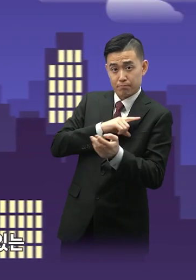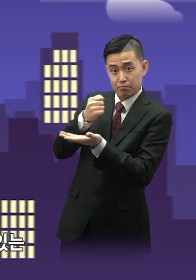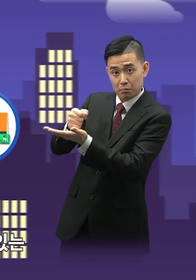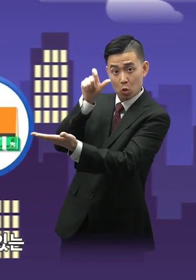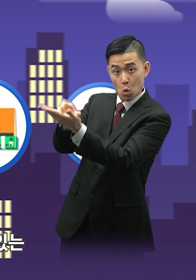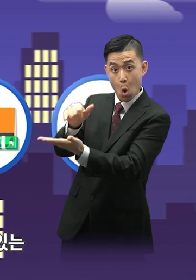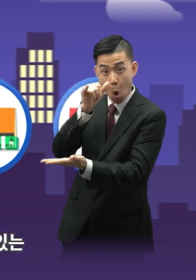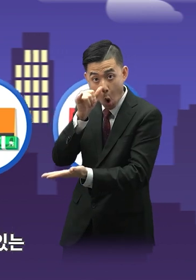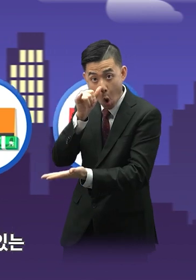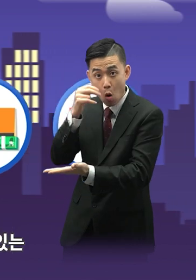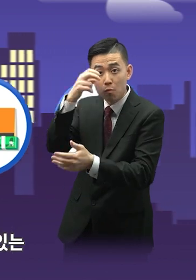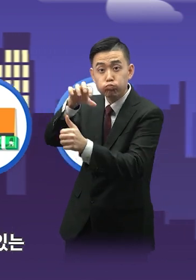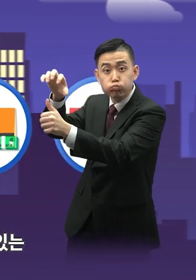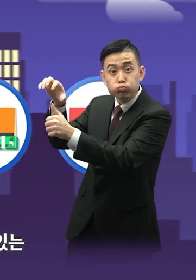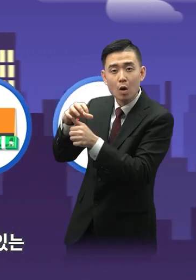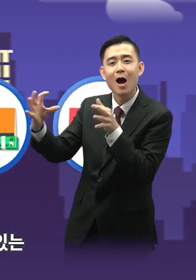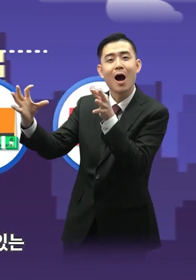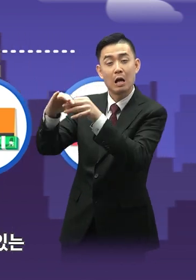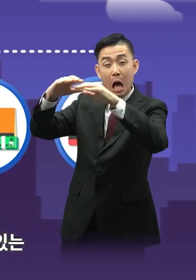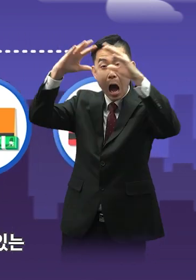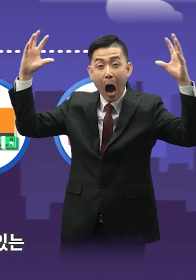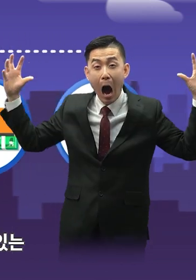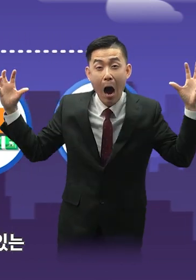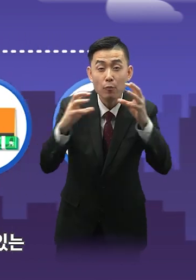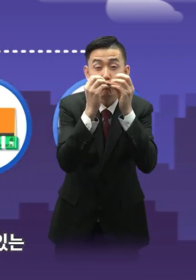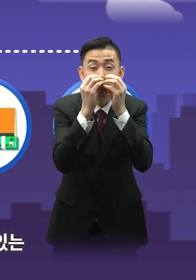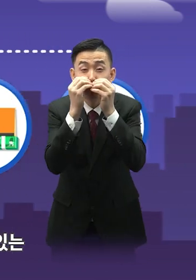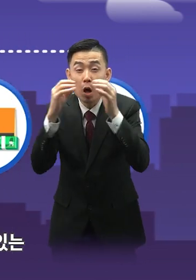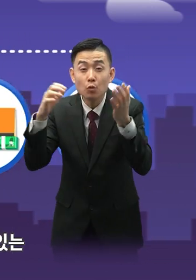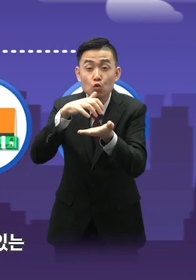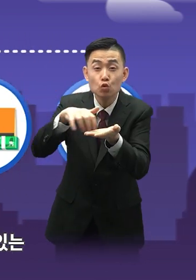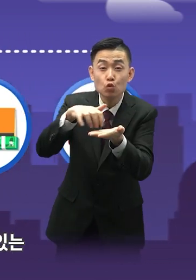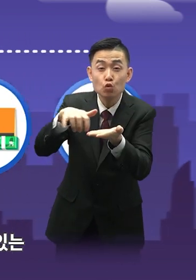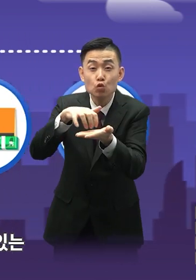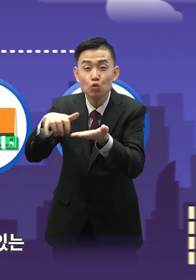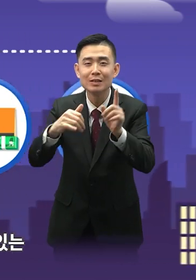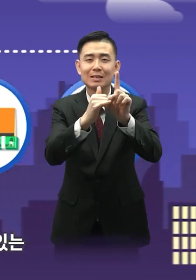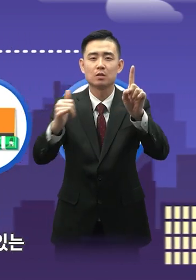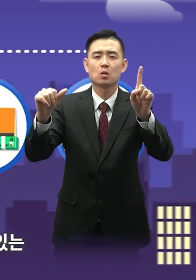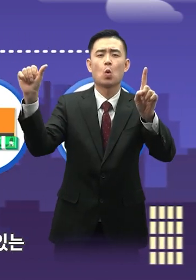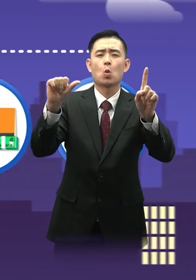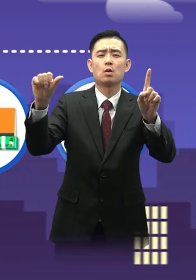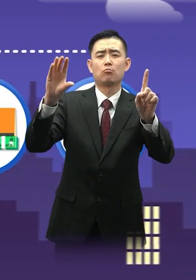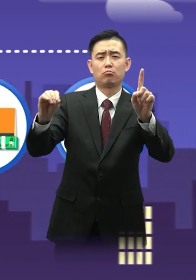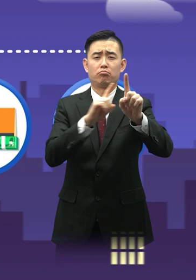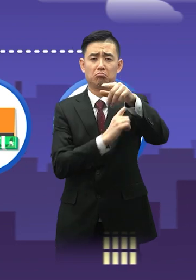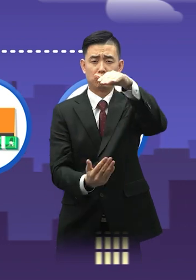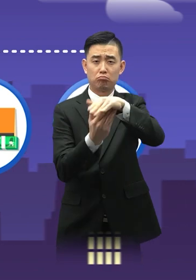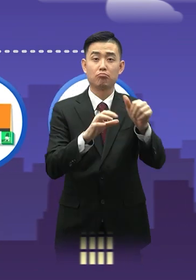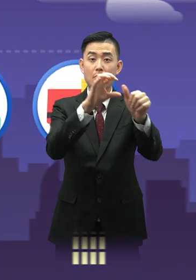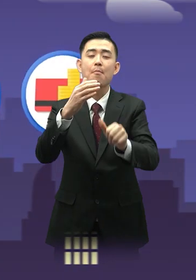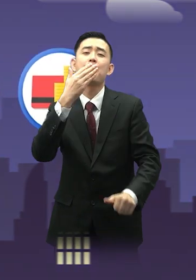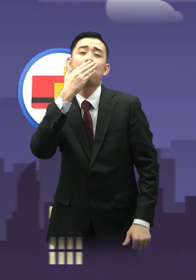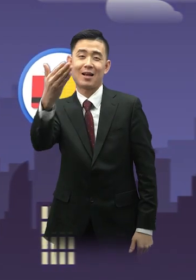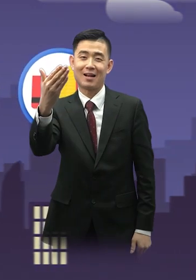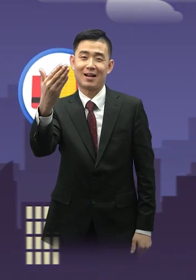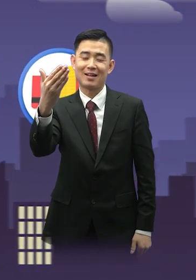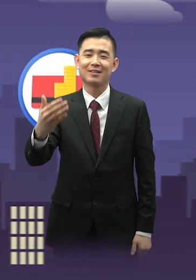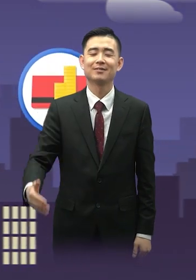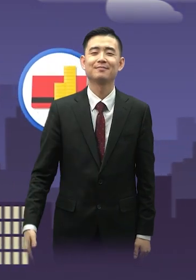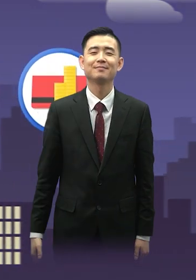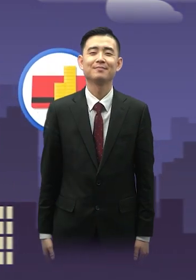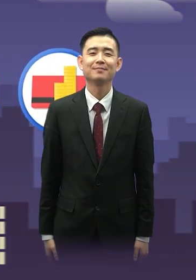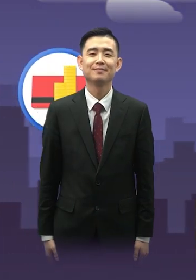한 개의 금융회사에 내 이름으로 예금되어 있는 보호대상 금융상품의 금액을 합해서, 1인당 최고 5천만 원까지